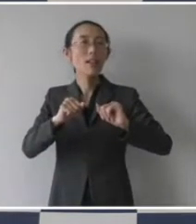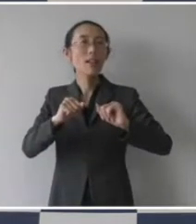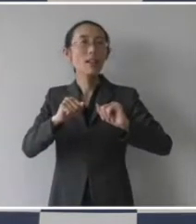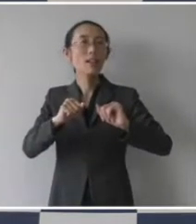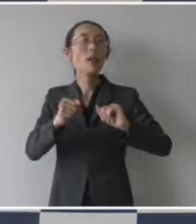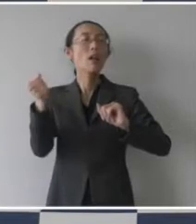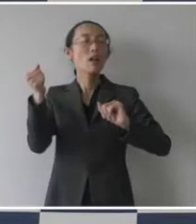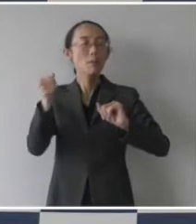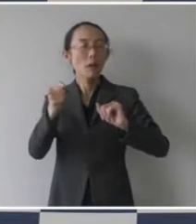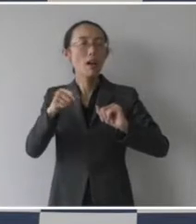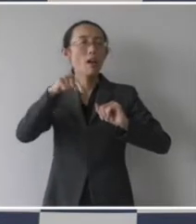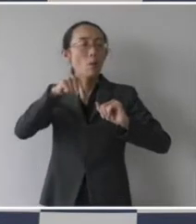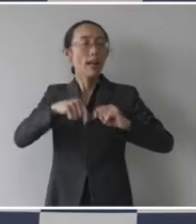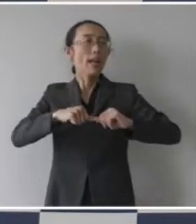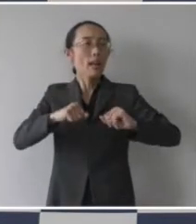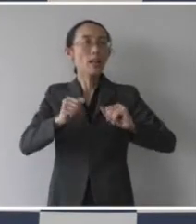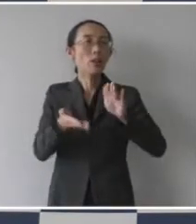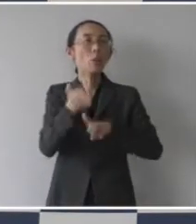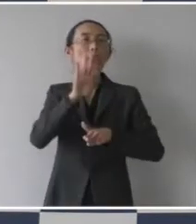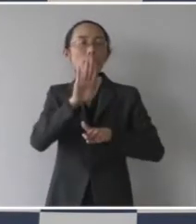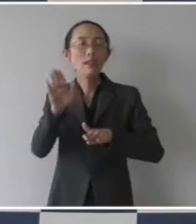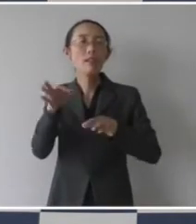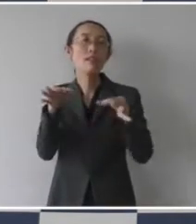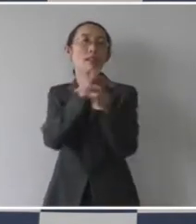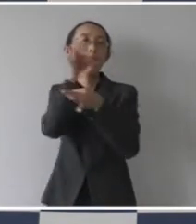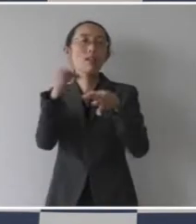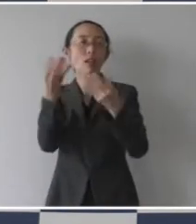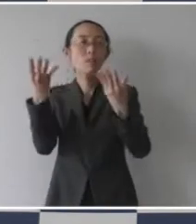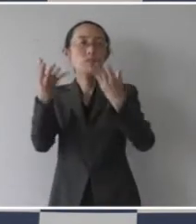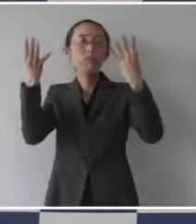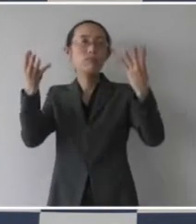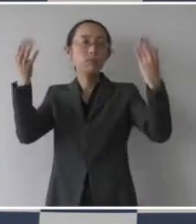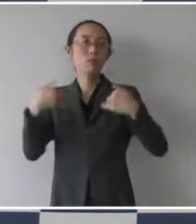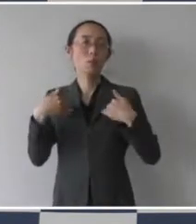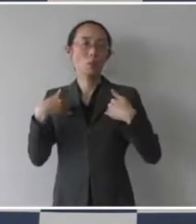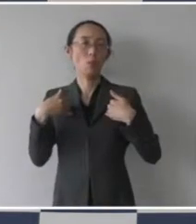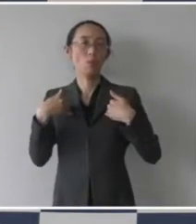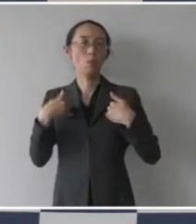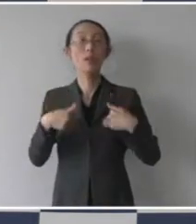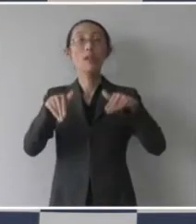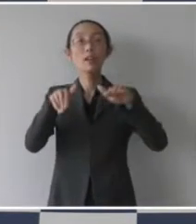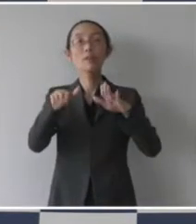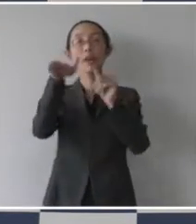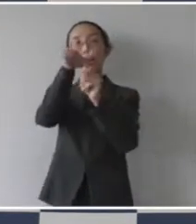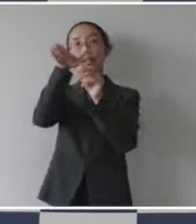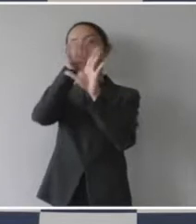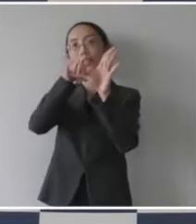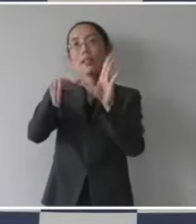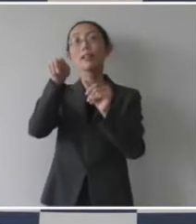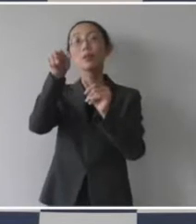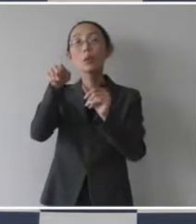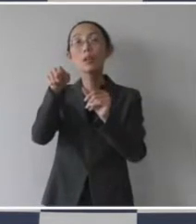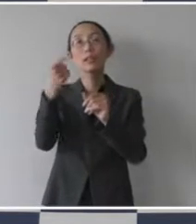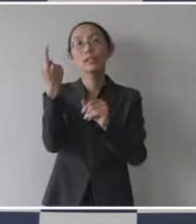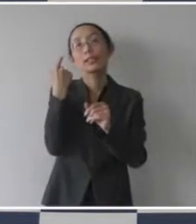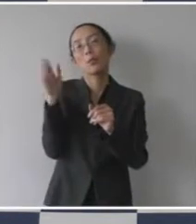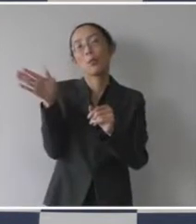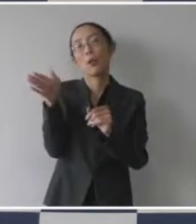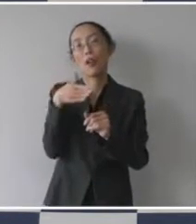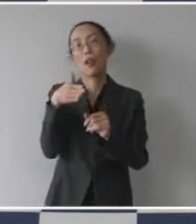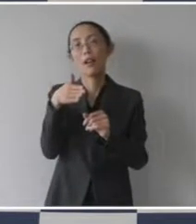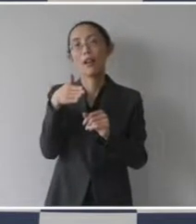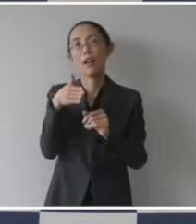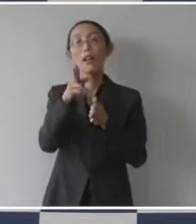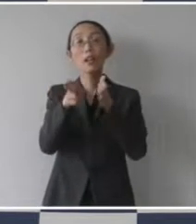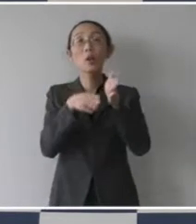済の活性化についても進めていかなきゃいかんというふうに思っておりまして、愛知県においても、昨日から、旅